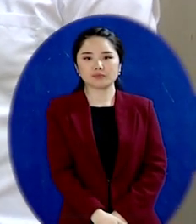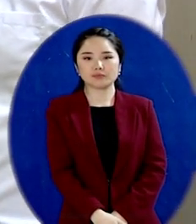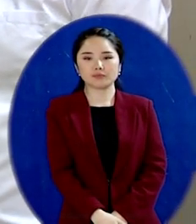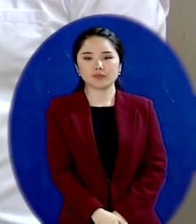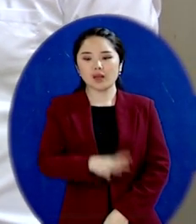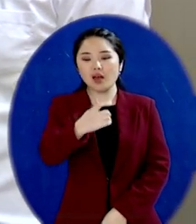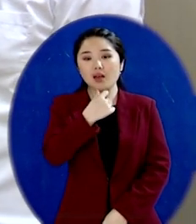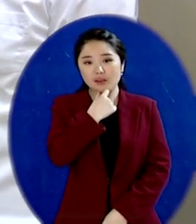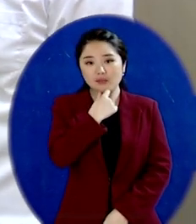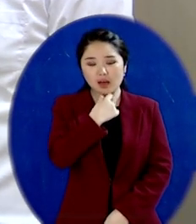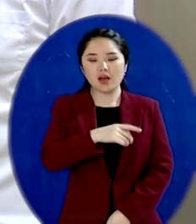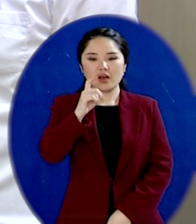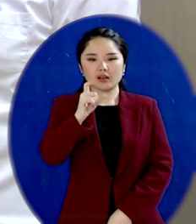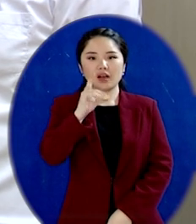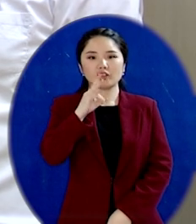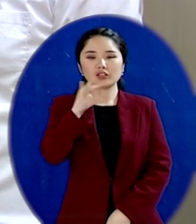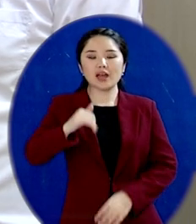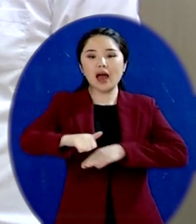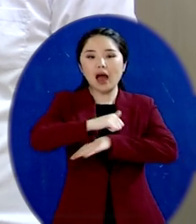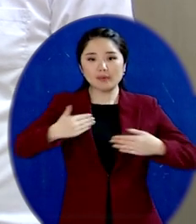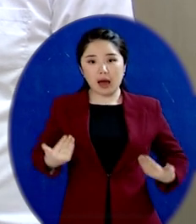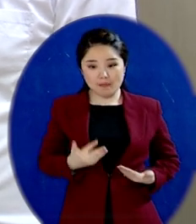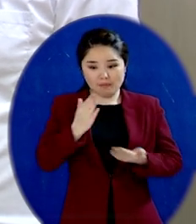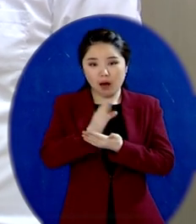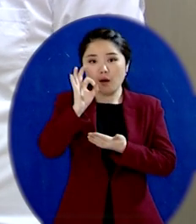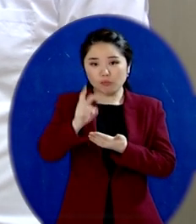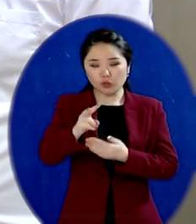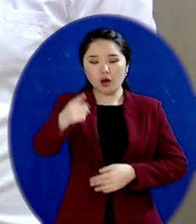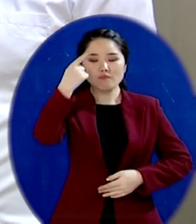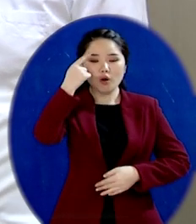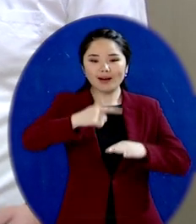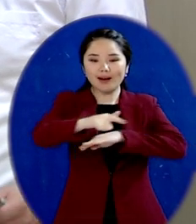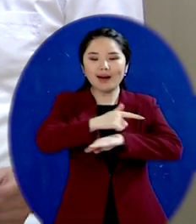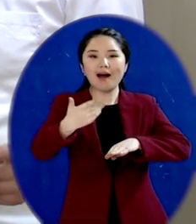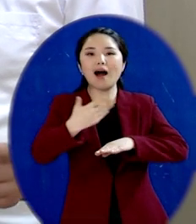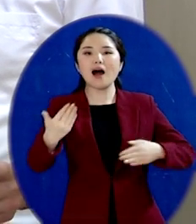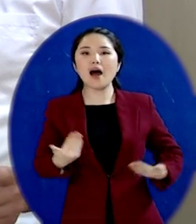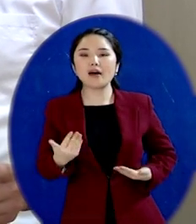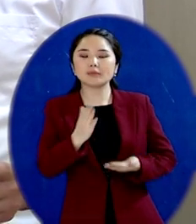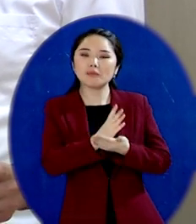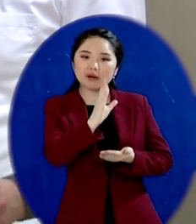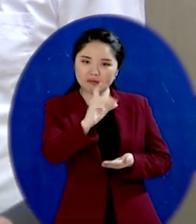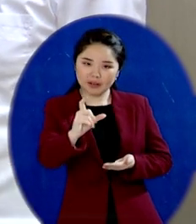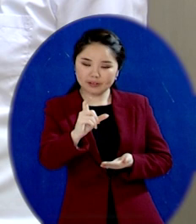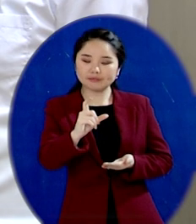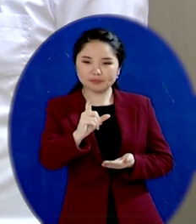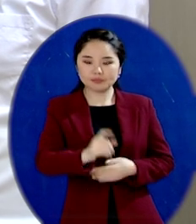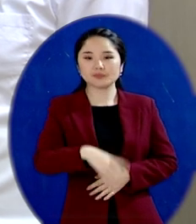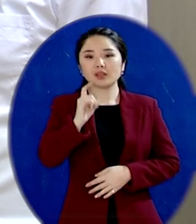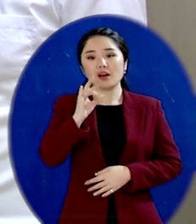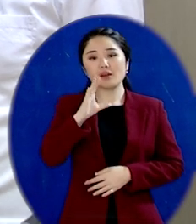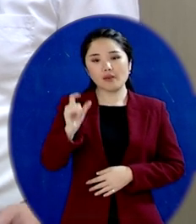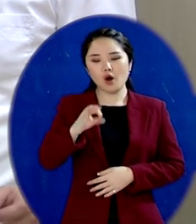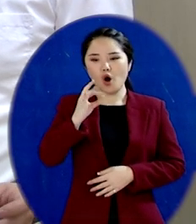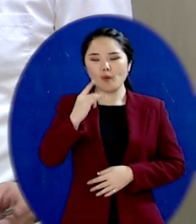Хэрв чи Хинтийн аймагт амьдардаг бол Монгол орны аль зүгт байгаа вэ? Хэрв